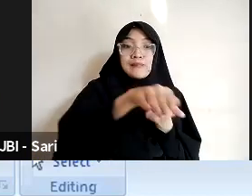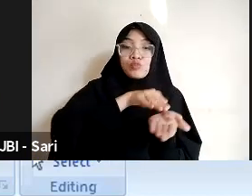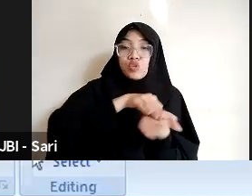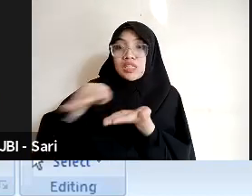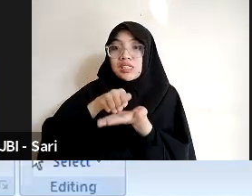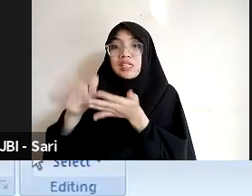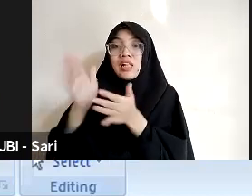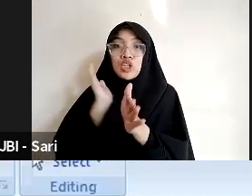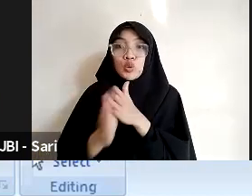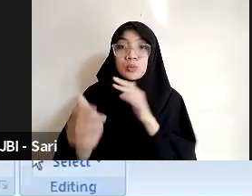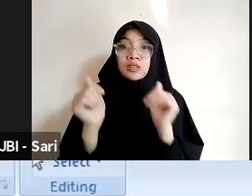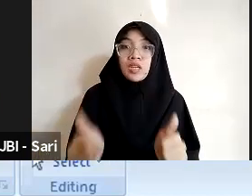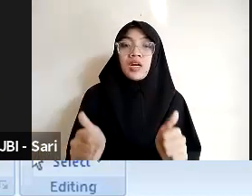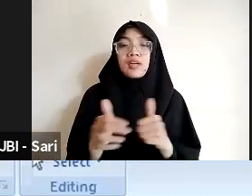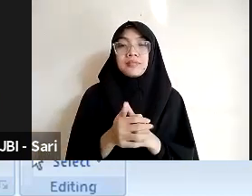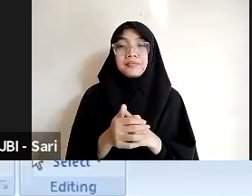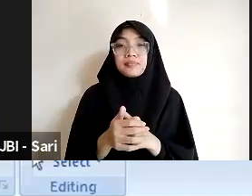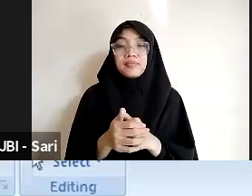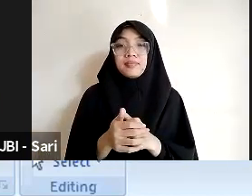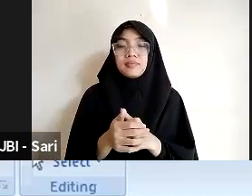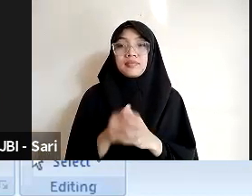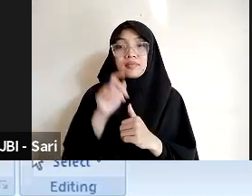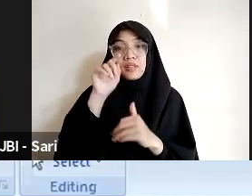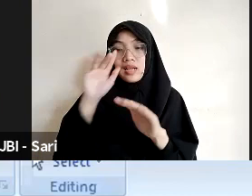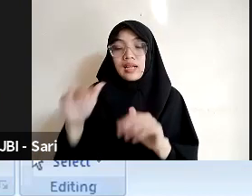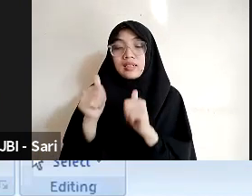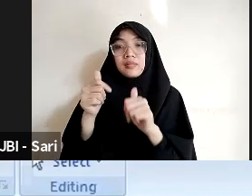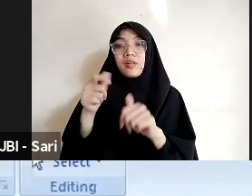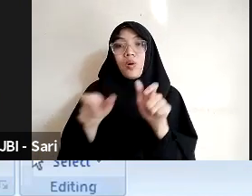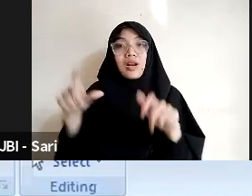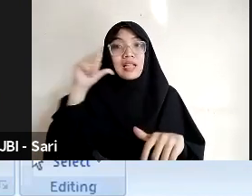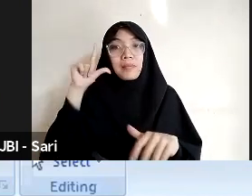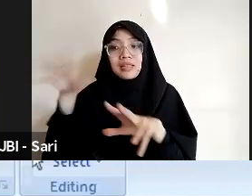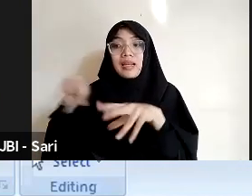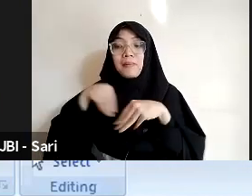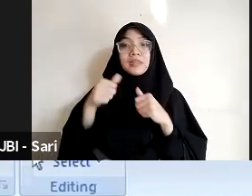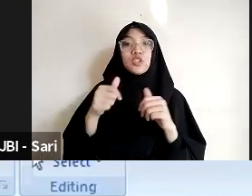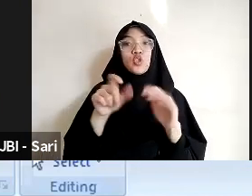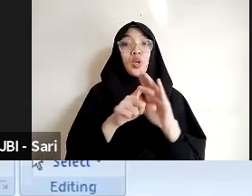langsung ini bisa didapatkan, orang Sleman bisa dapatkan dari Gunung Kidul, kami hanya janjian